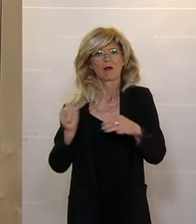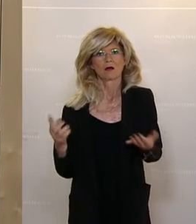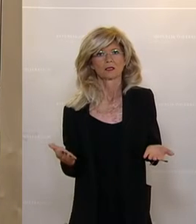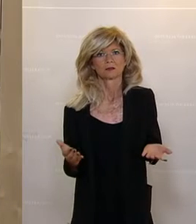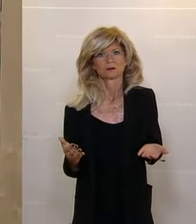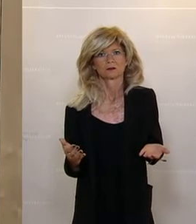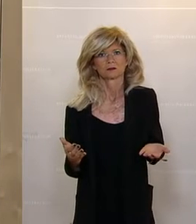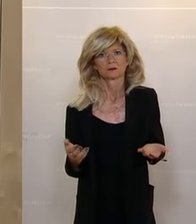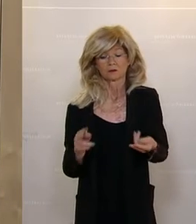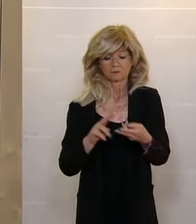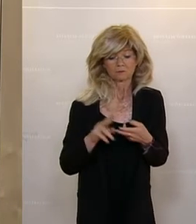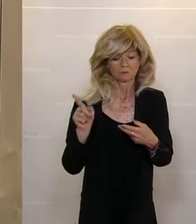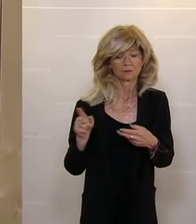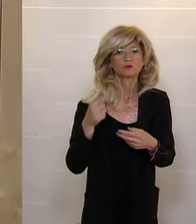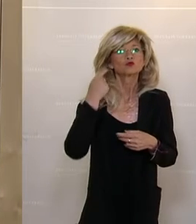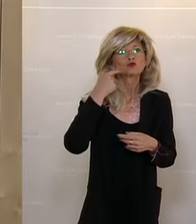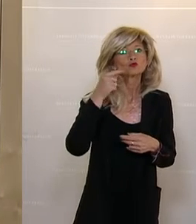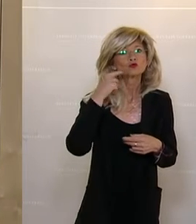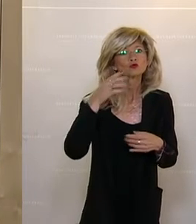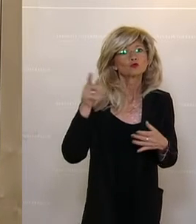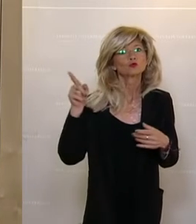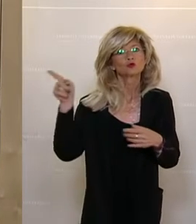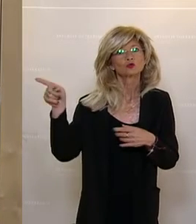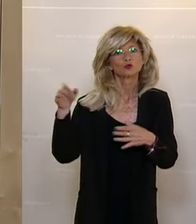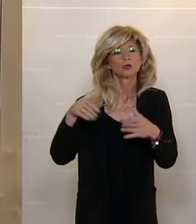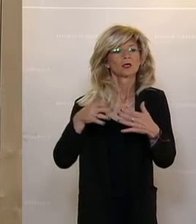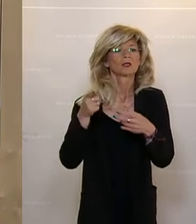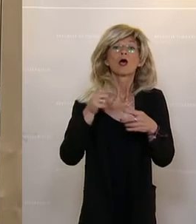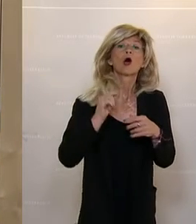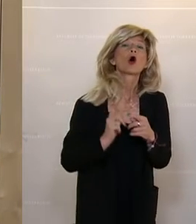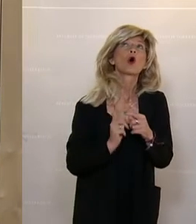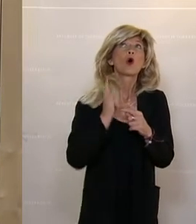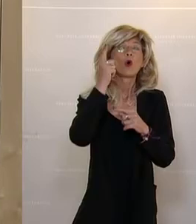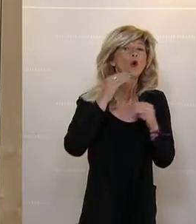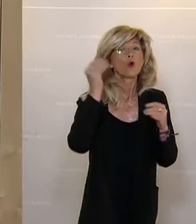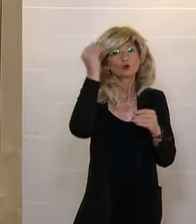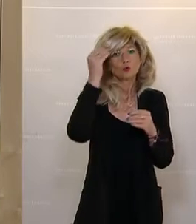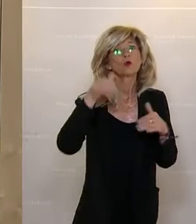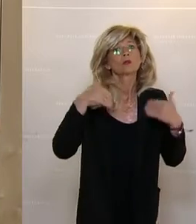stattfinden und ein Studentenleben vor Ort an den Hochschulen wird dadurch auch möglich.